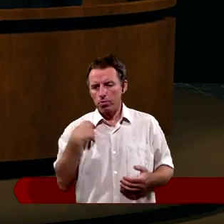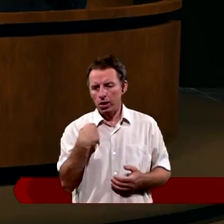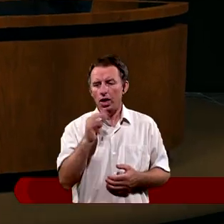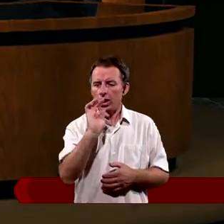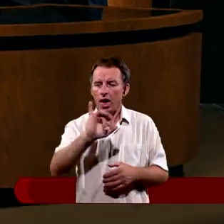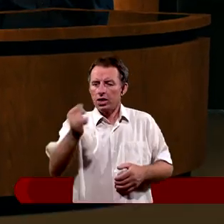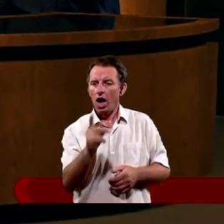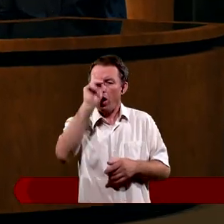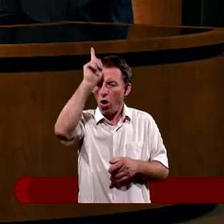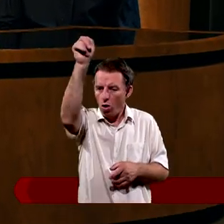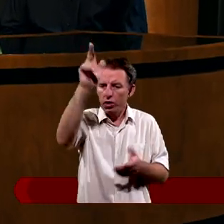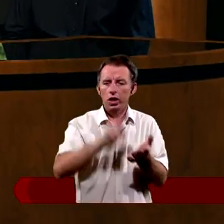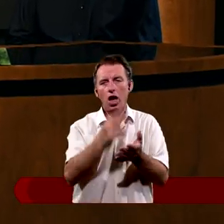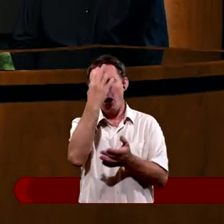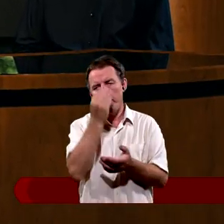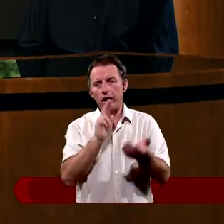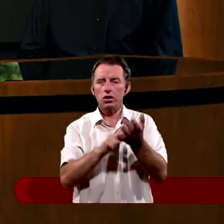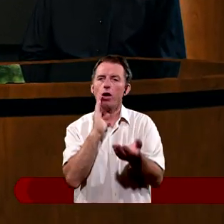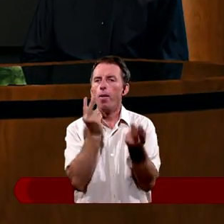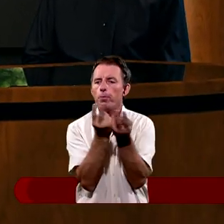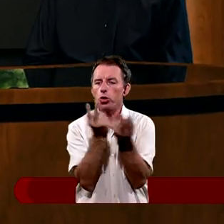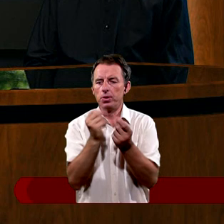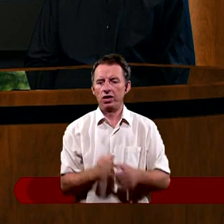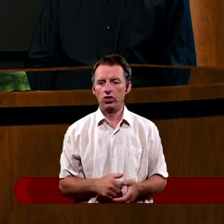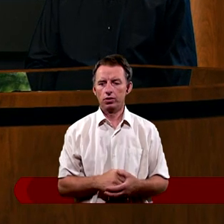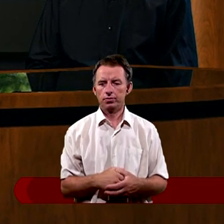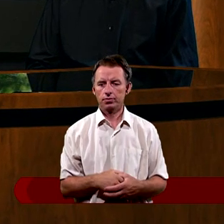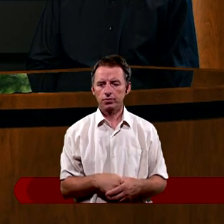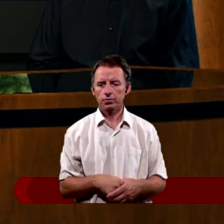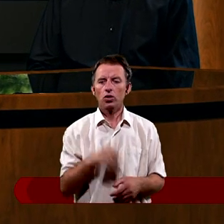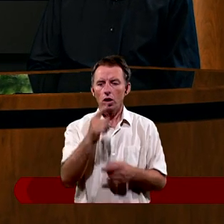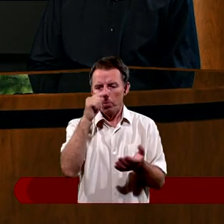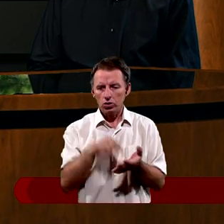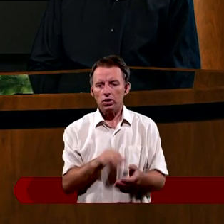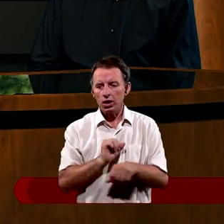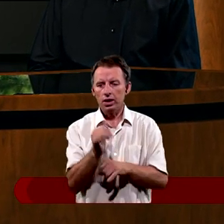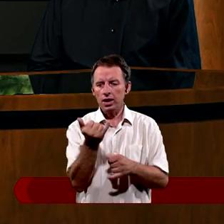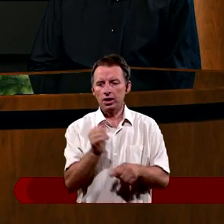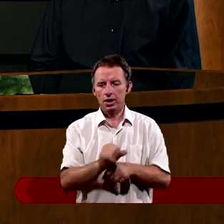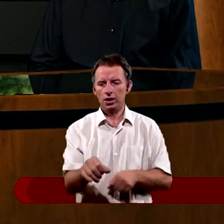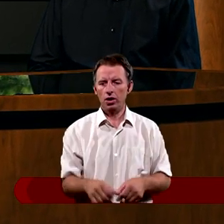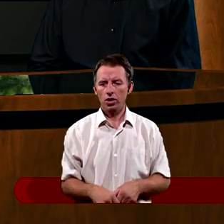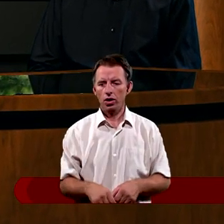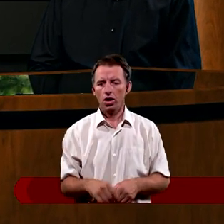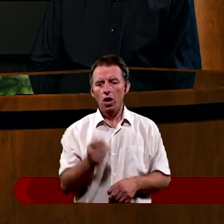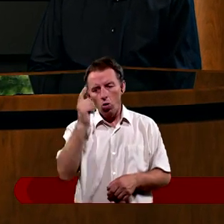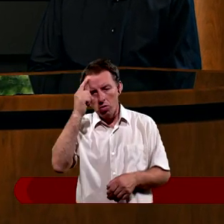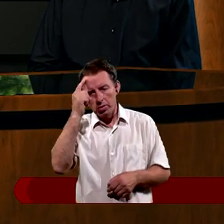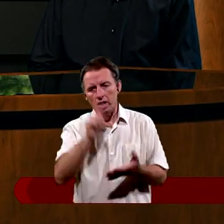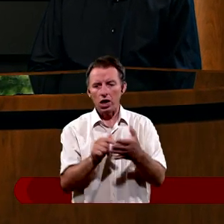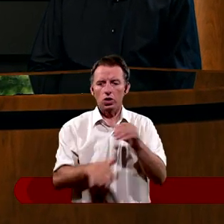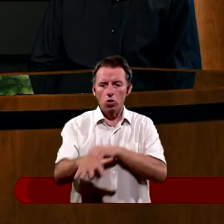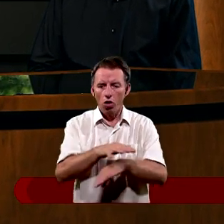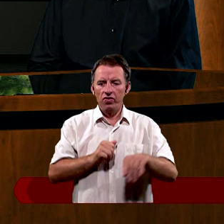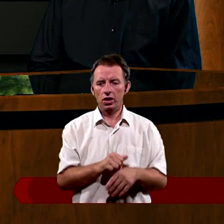taki jak on, na obraz i podobieństwo stworzony. I to tak samo fizyczne, jak i umysłowe, jak i